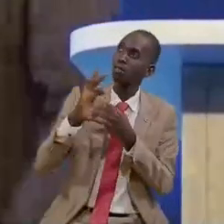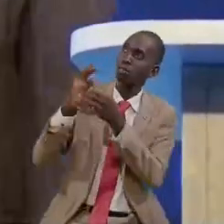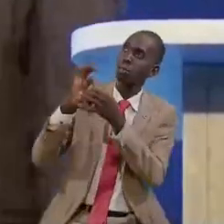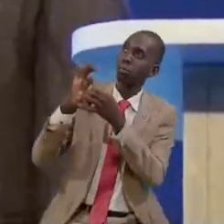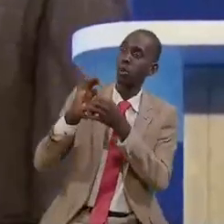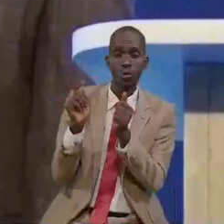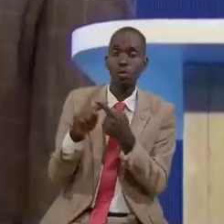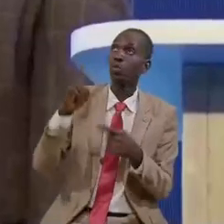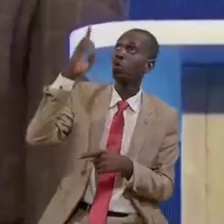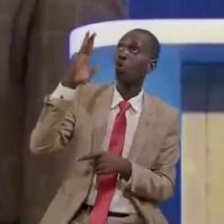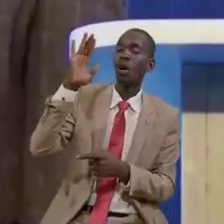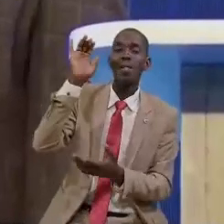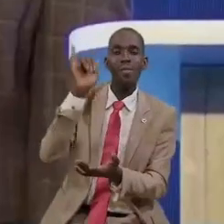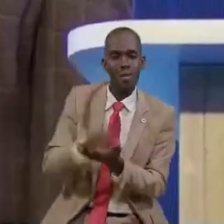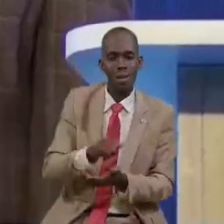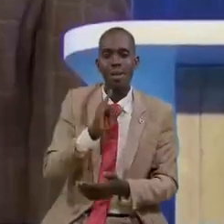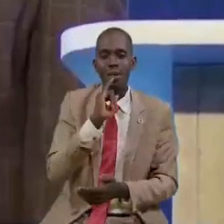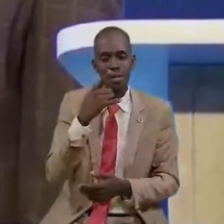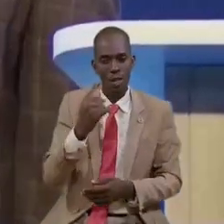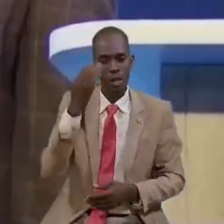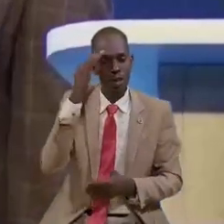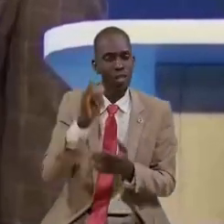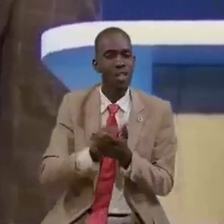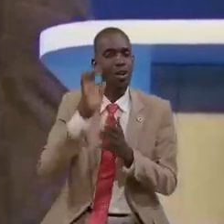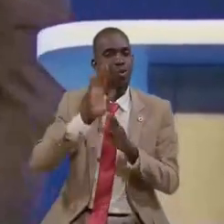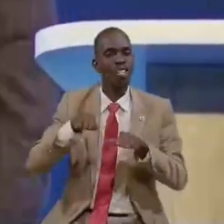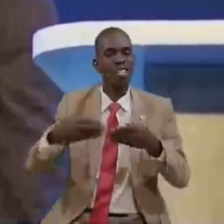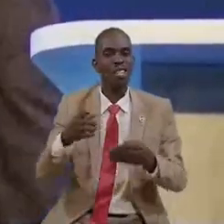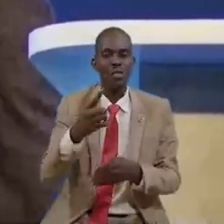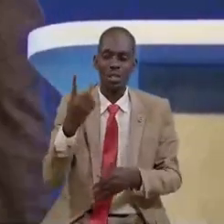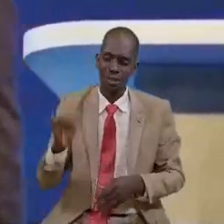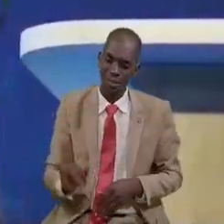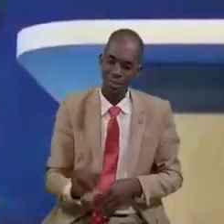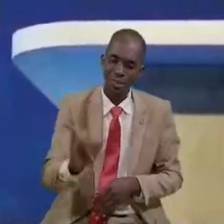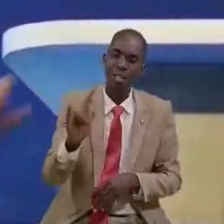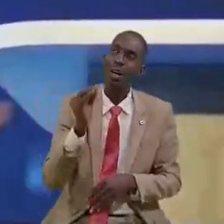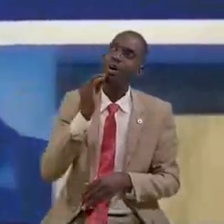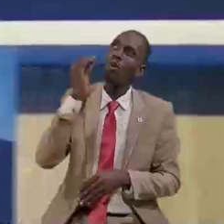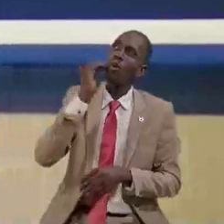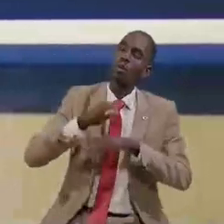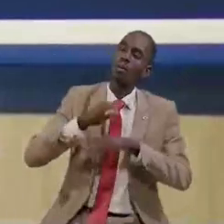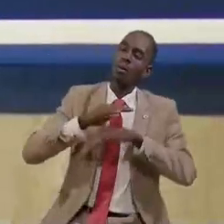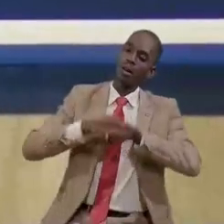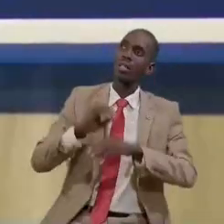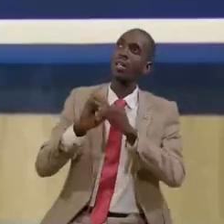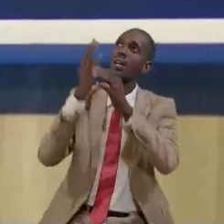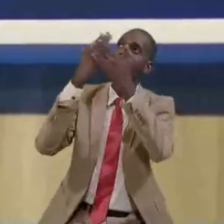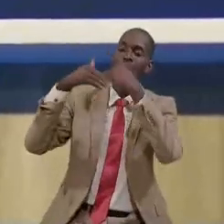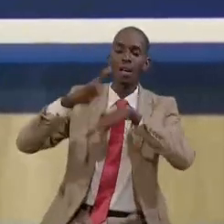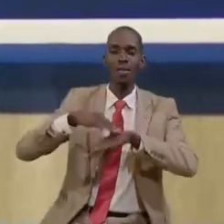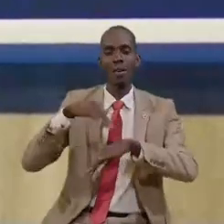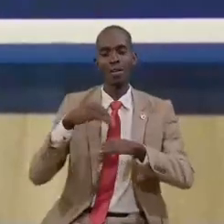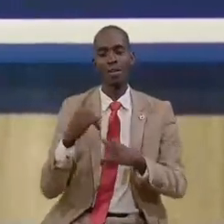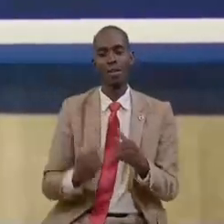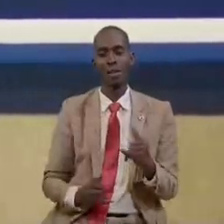connaissance qui vous donnera la rédemption éternelle, la demeure éternelle au ciel. Et